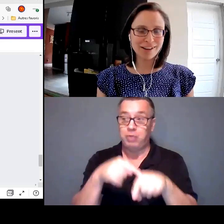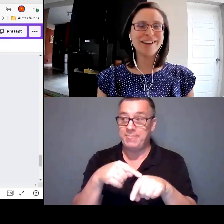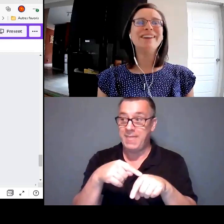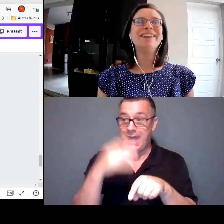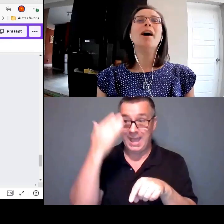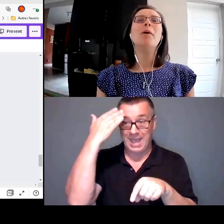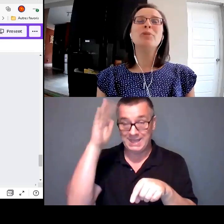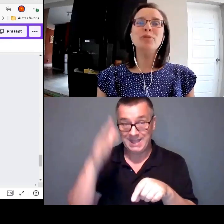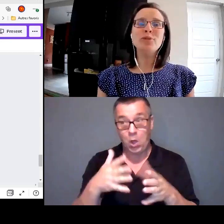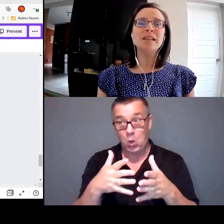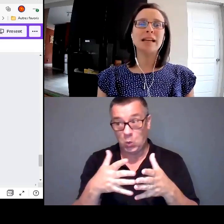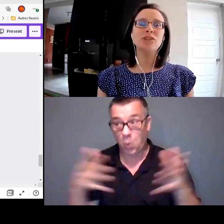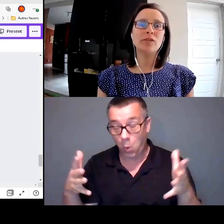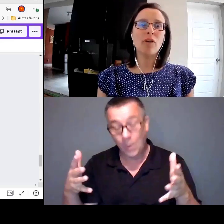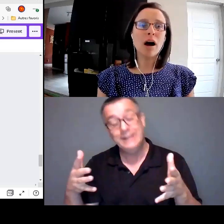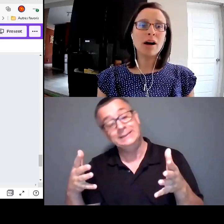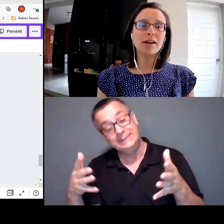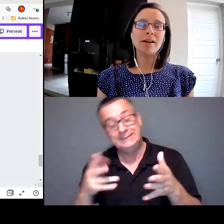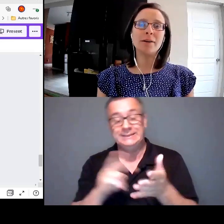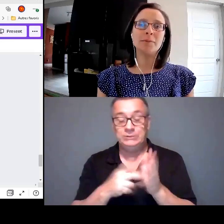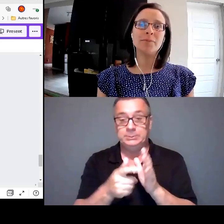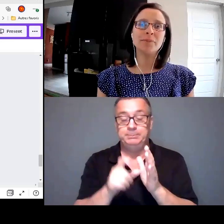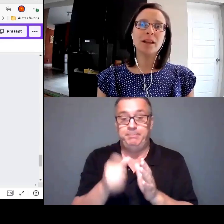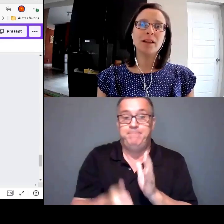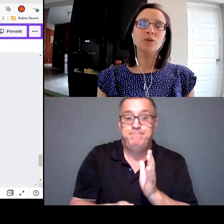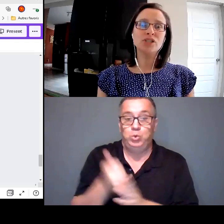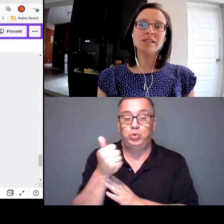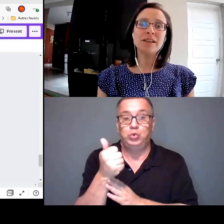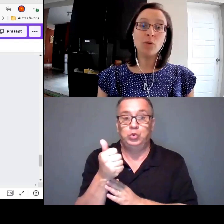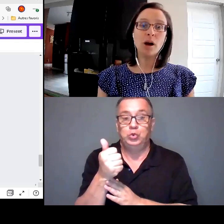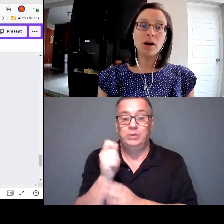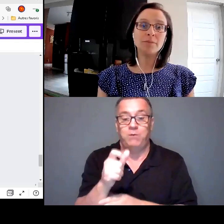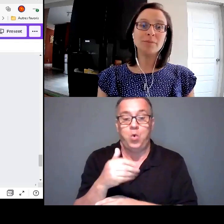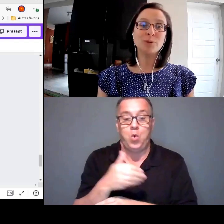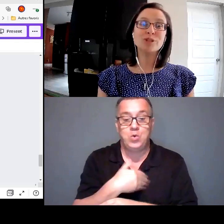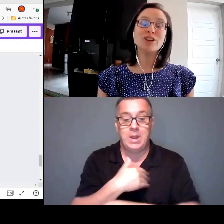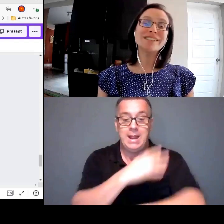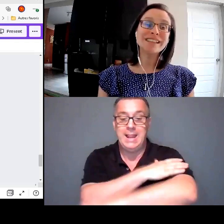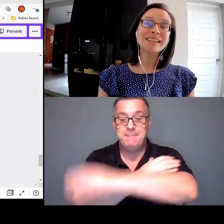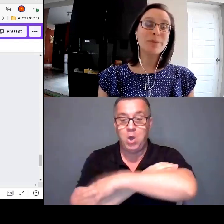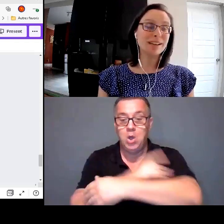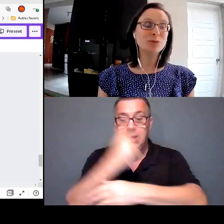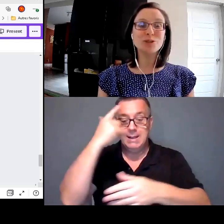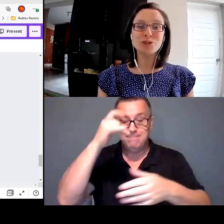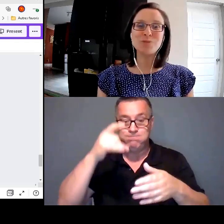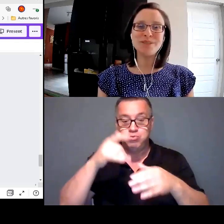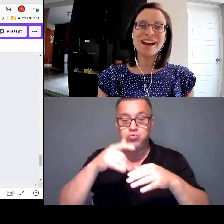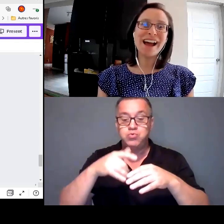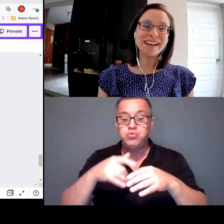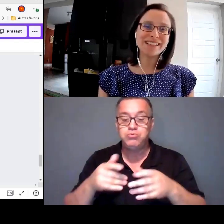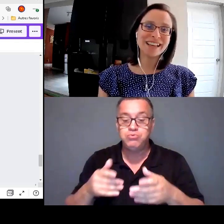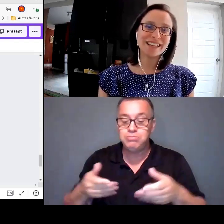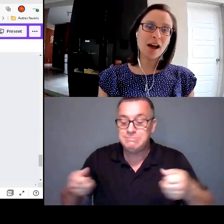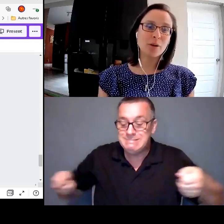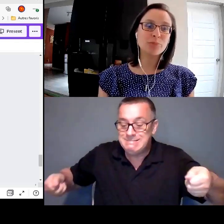extérieur, plus vous allez devoir utiliser vos bras pour sortir des plateaux de semis